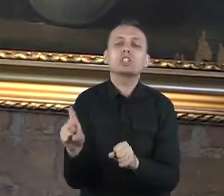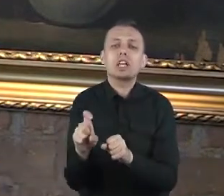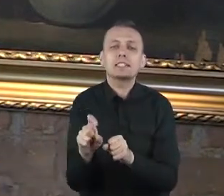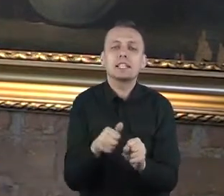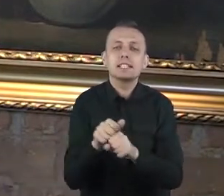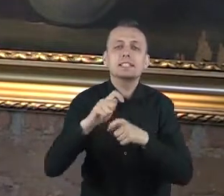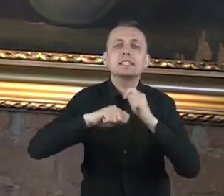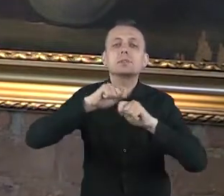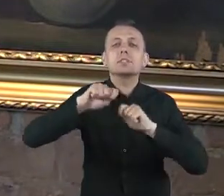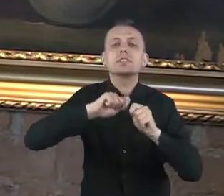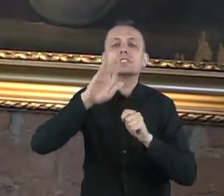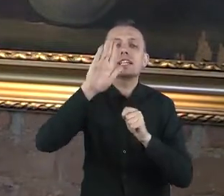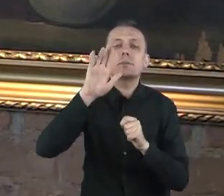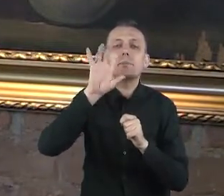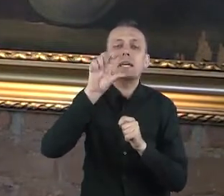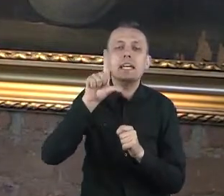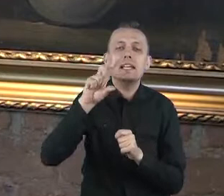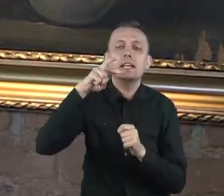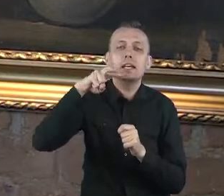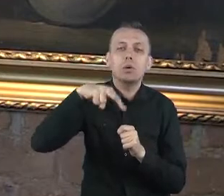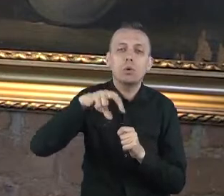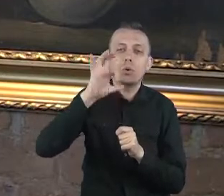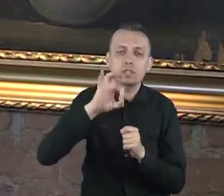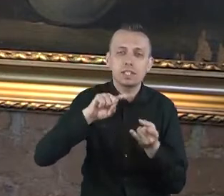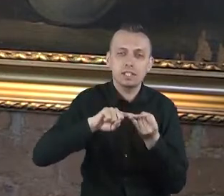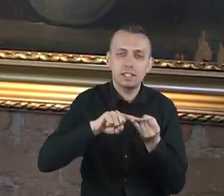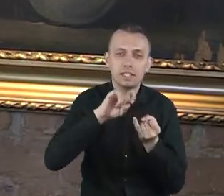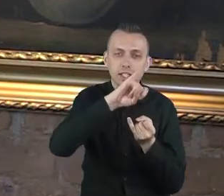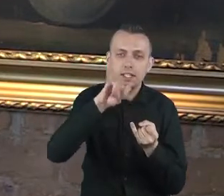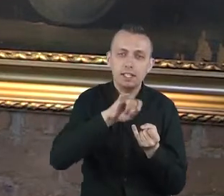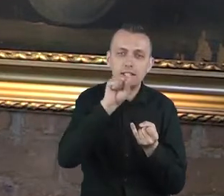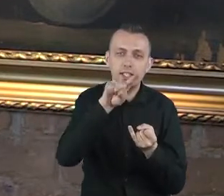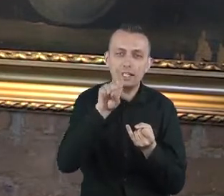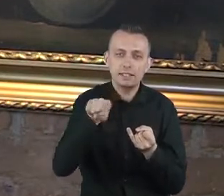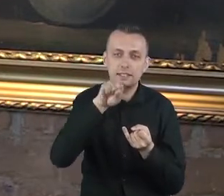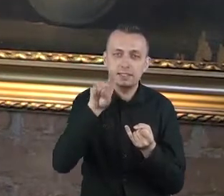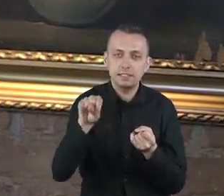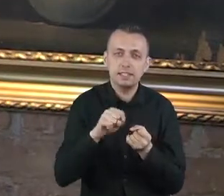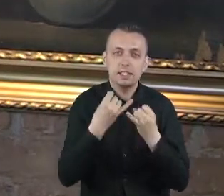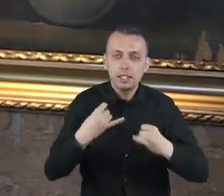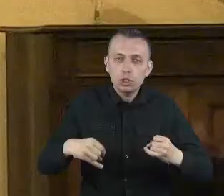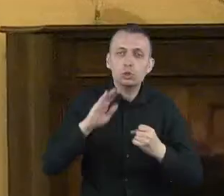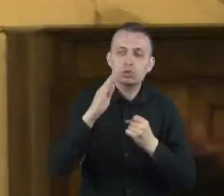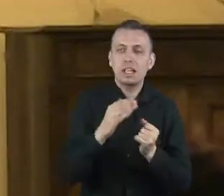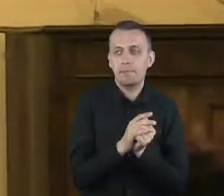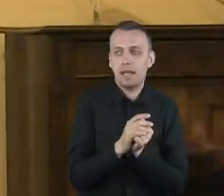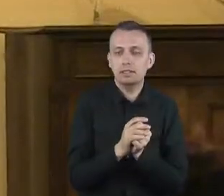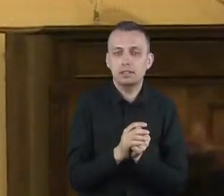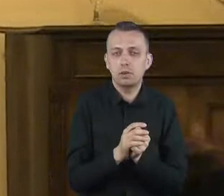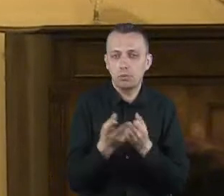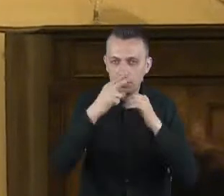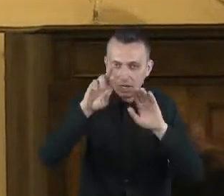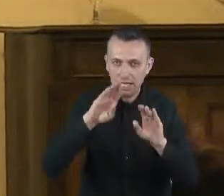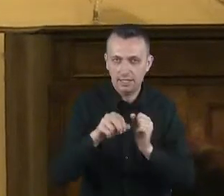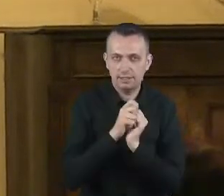myślę, że w tą stronę też będziemy iść, aczkolwiek dzisiejszy koncert jest także dowodem na to, że będą to różnorakie klimaty. Wybacz